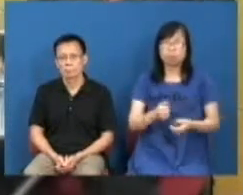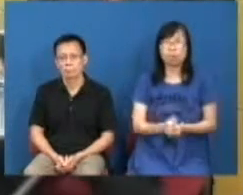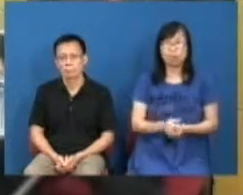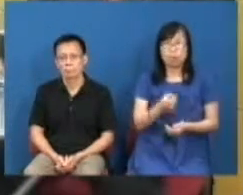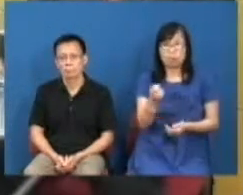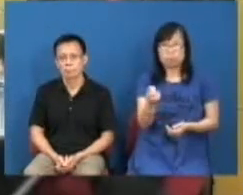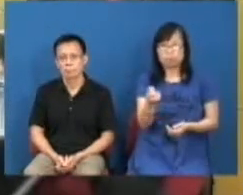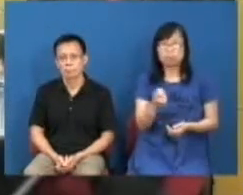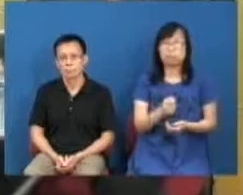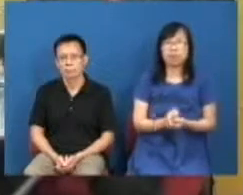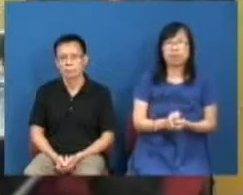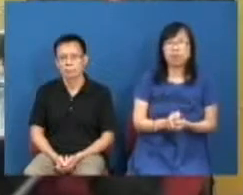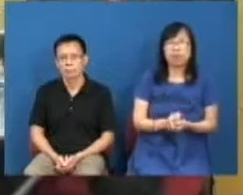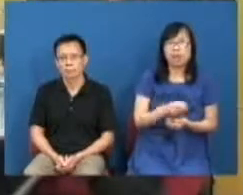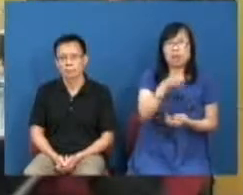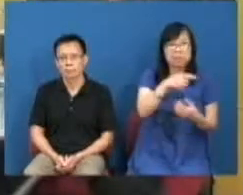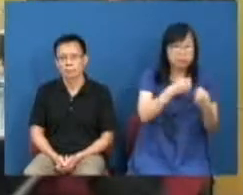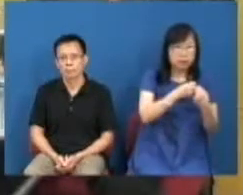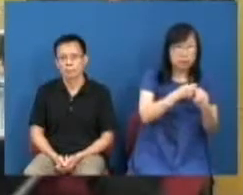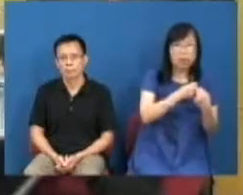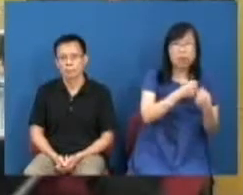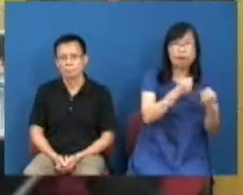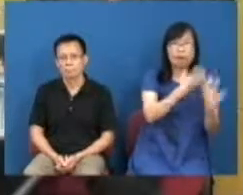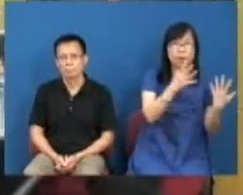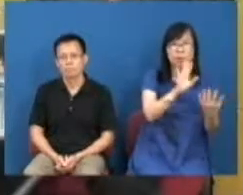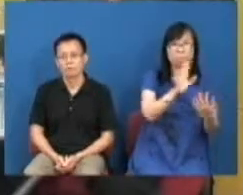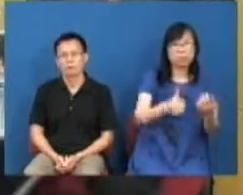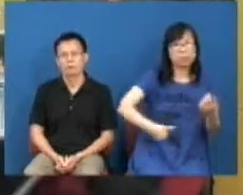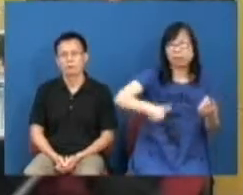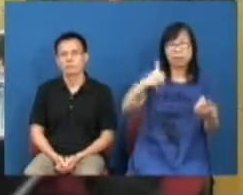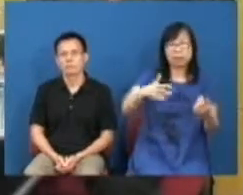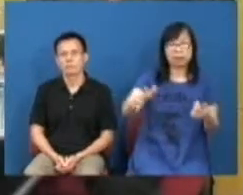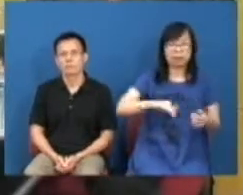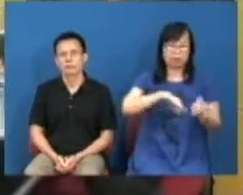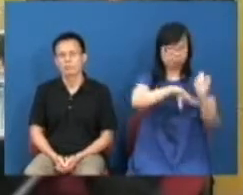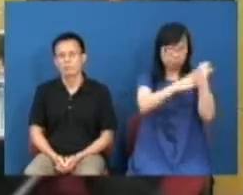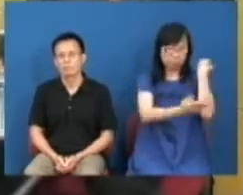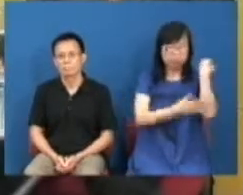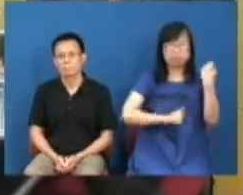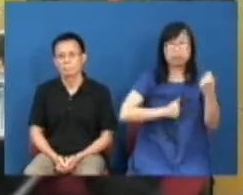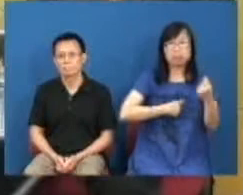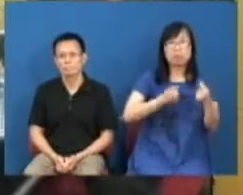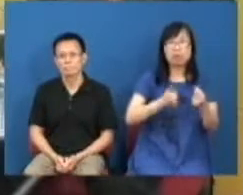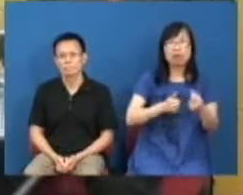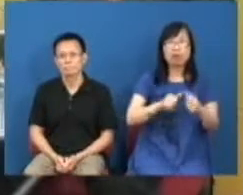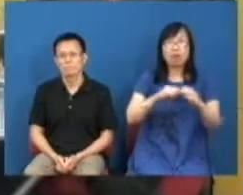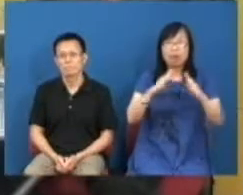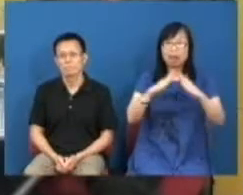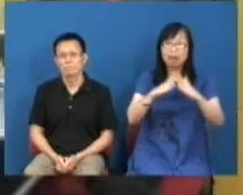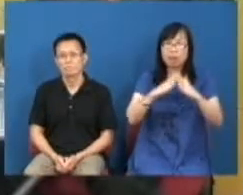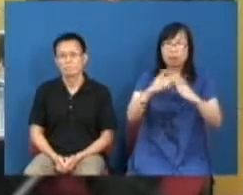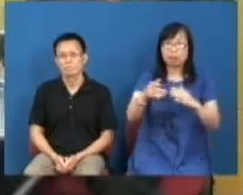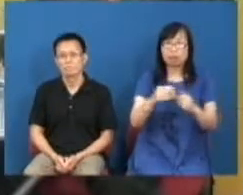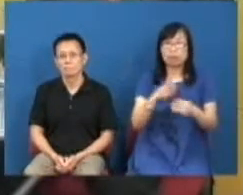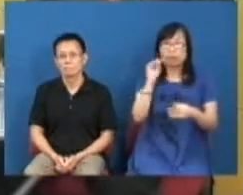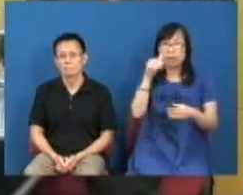少說哎呀你的個案都沒什麼勝算的了這間律師樓都似乎即係除非佢真係可以喺一啲樓宇